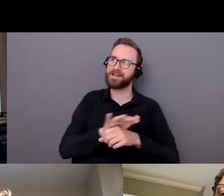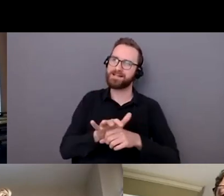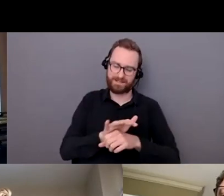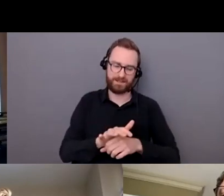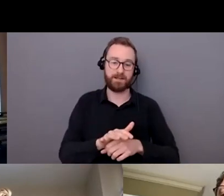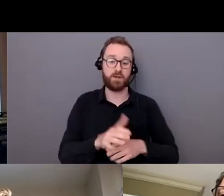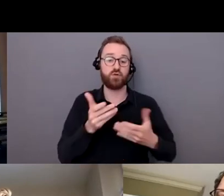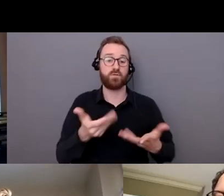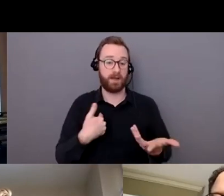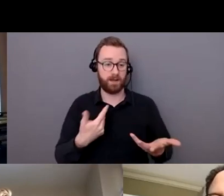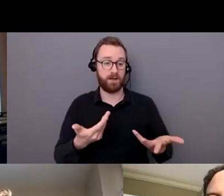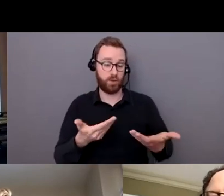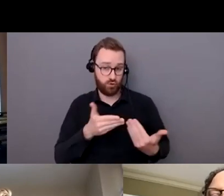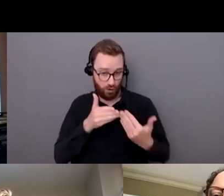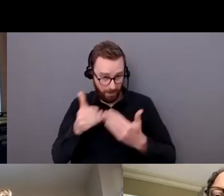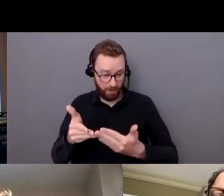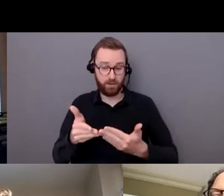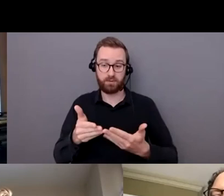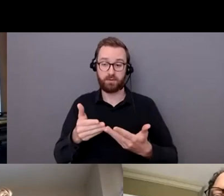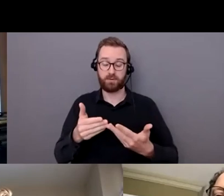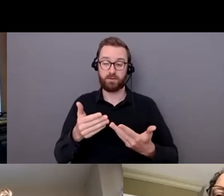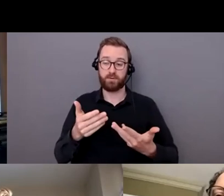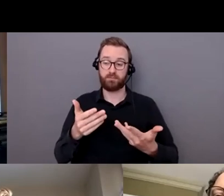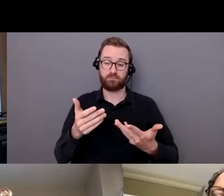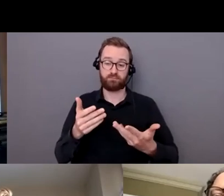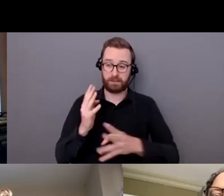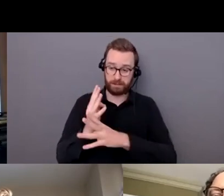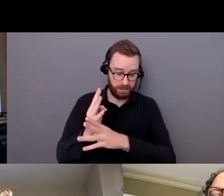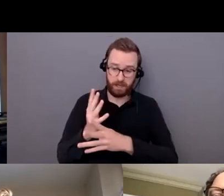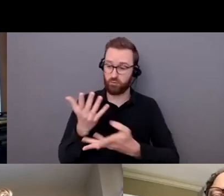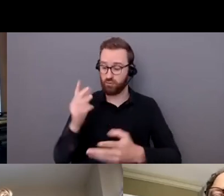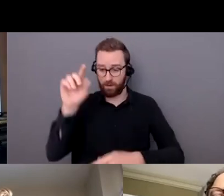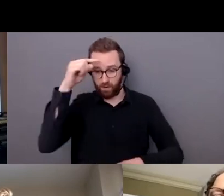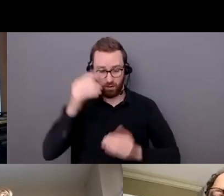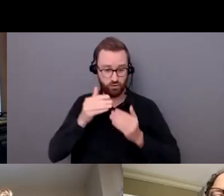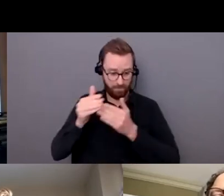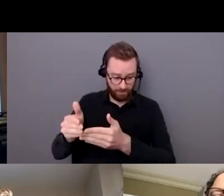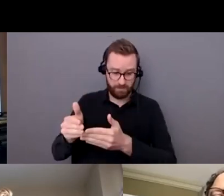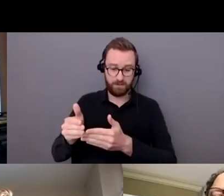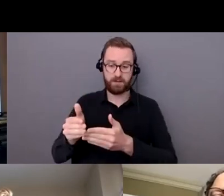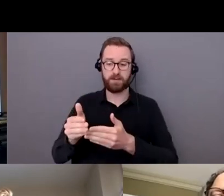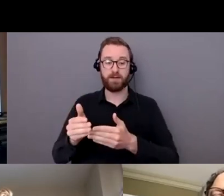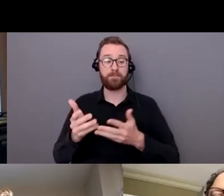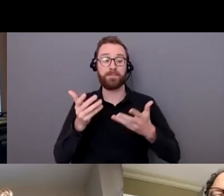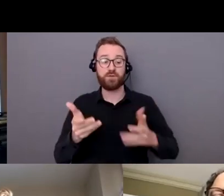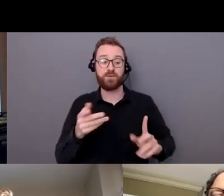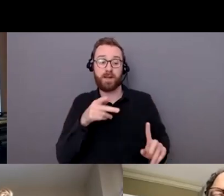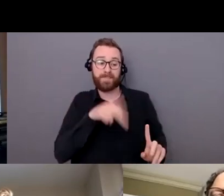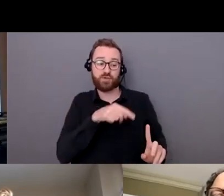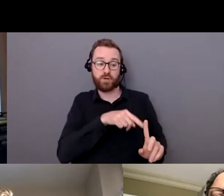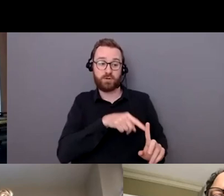demande, ils vont nommer, ils vont faire la demande au client ou à l'employeur, si on peut dire, mais souvent, c'est eux-mêmes qui vont faire le